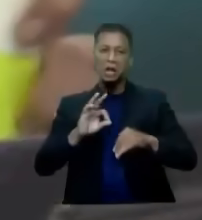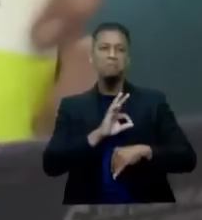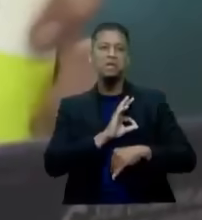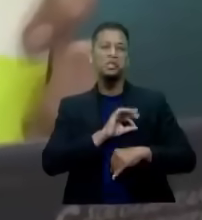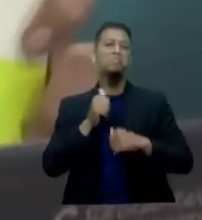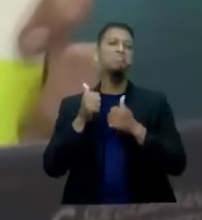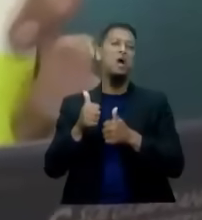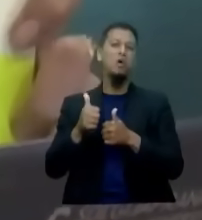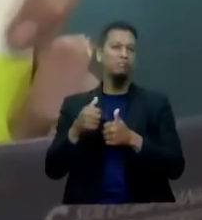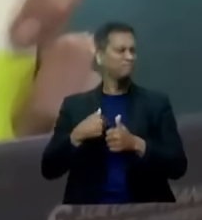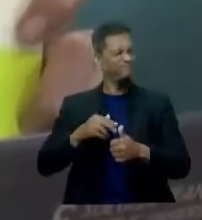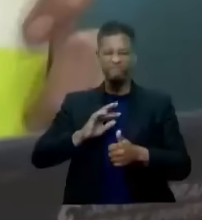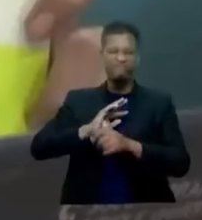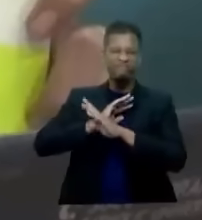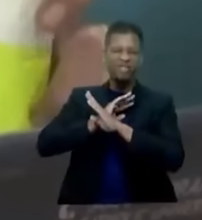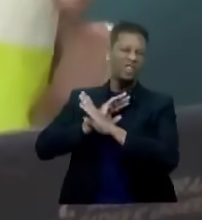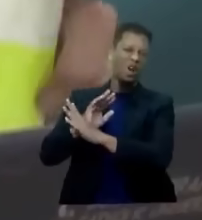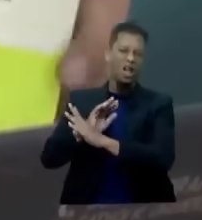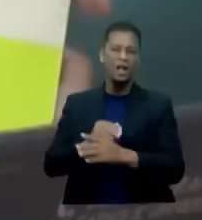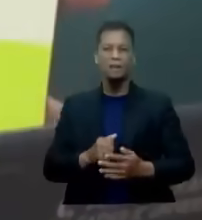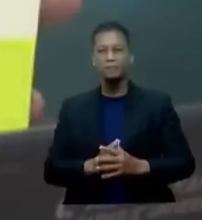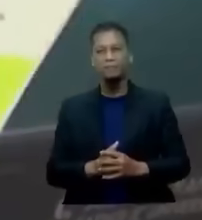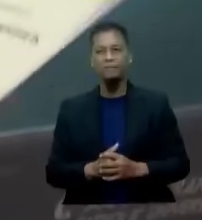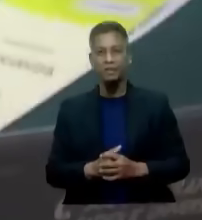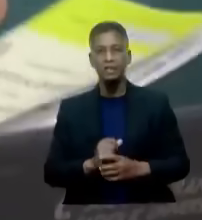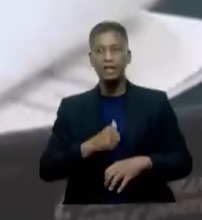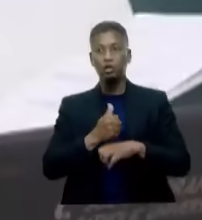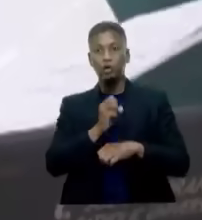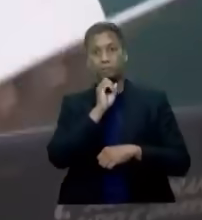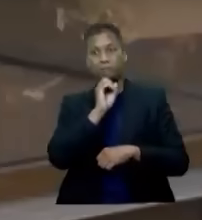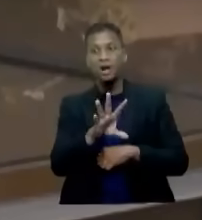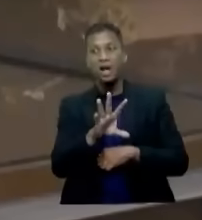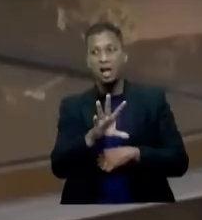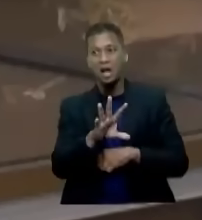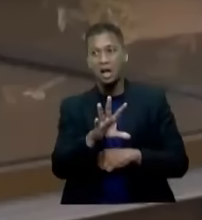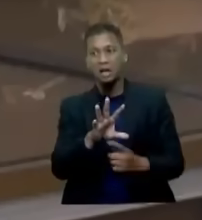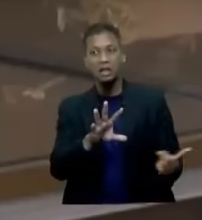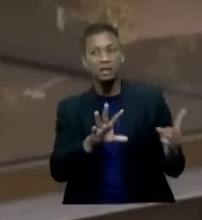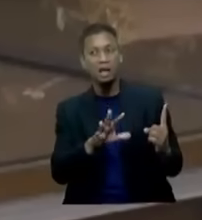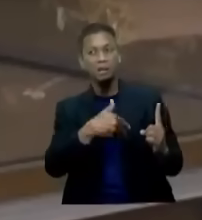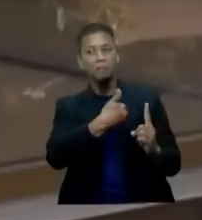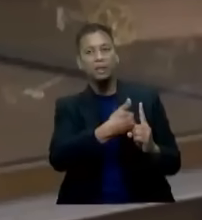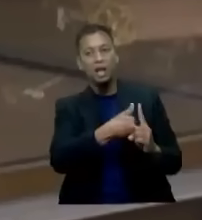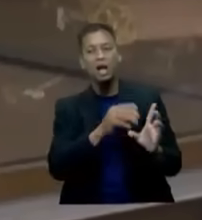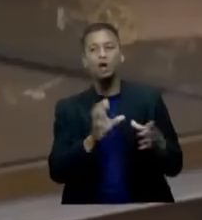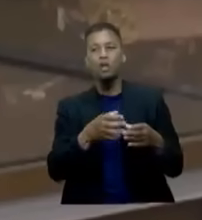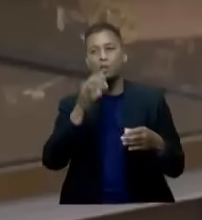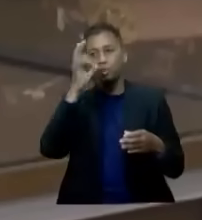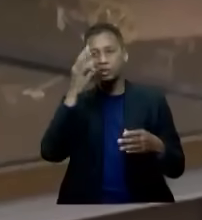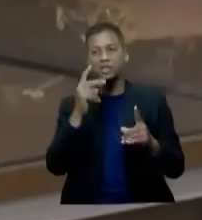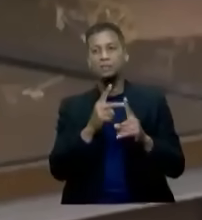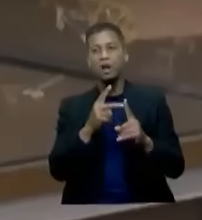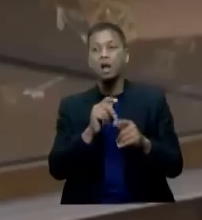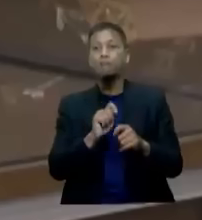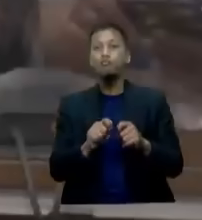Rektor Unika Sugiya Pranata Semarang, Ferdinandus Hindarto, mengatakan pihaknya didatangi dan diminta oleh anggota kepolisian Polrestabes Semarang untuk membuat rekaman